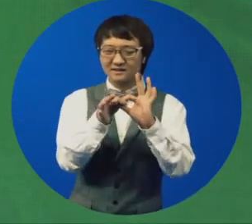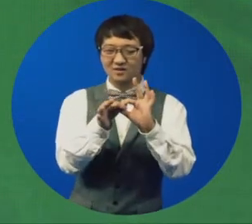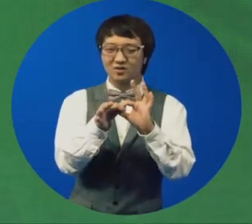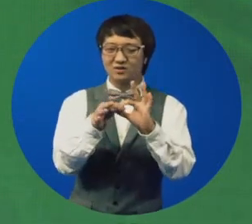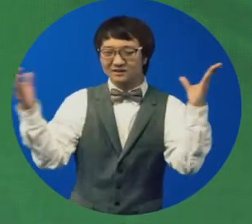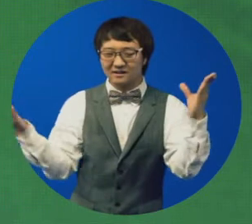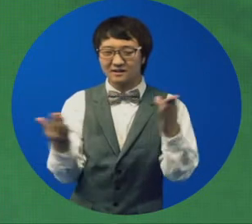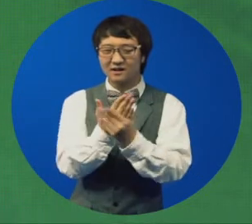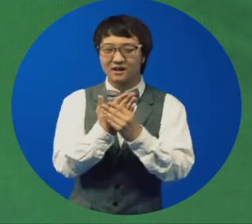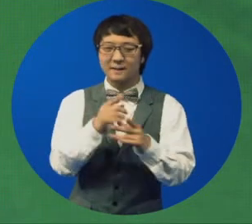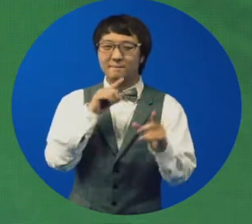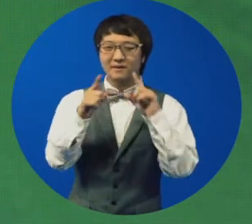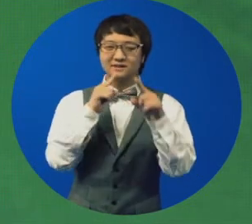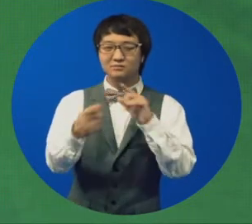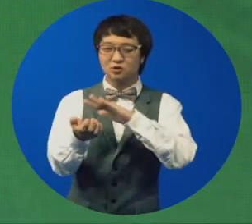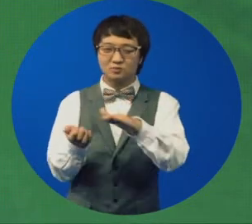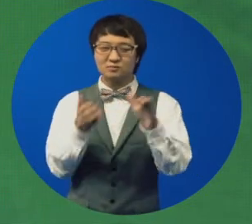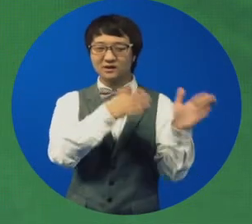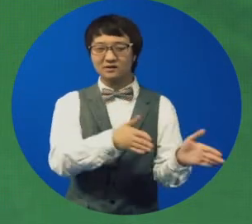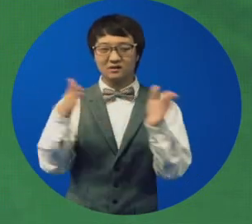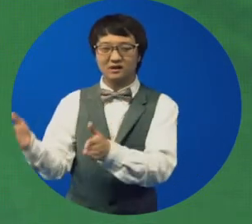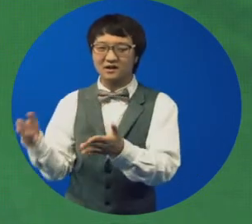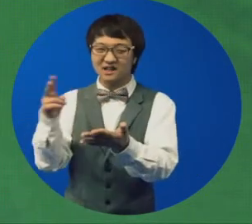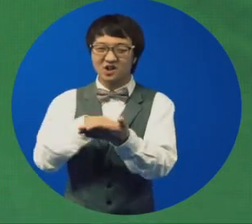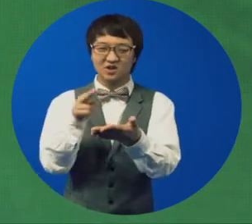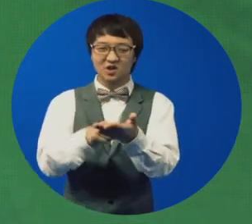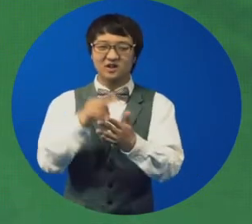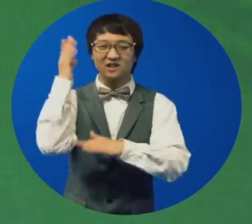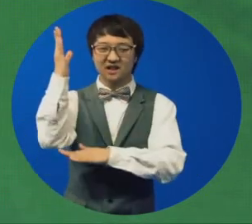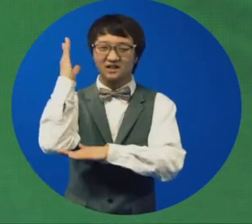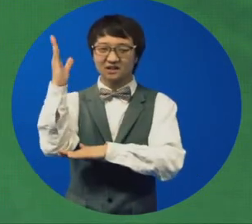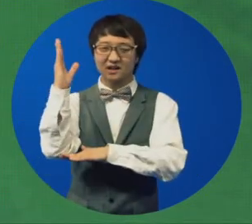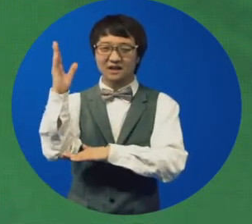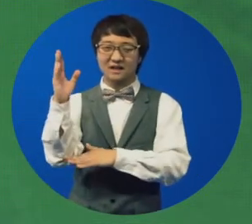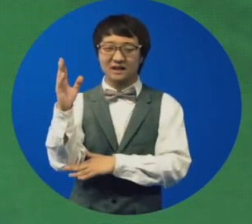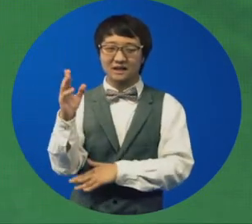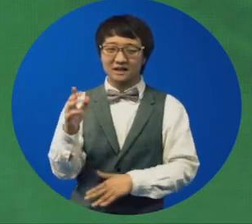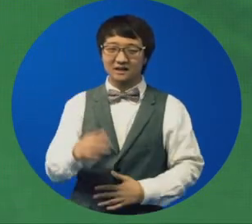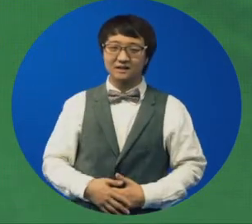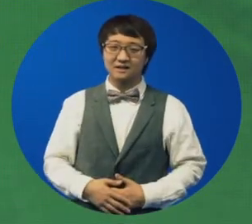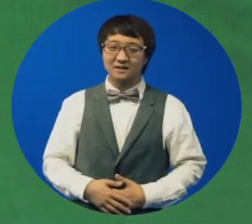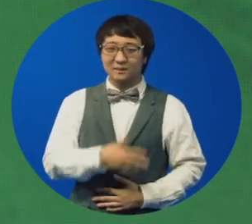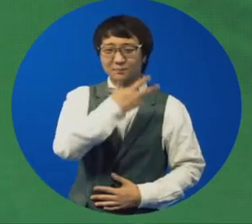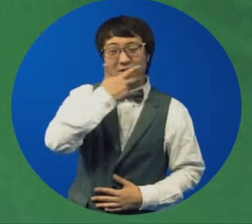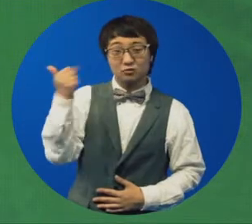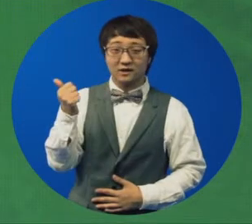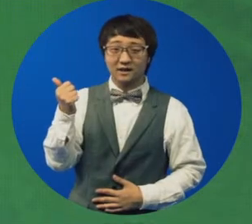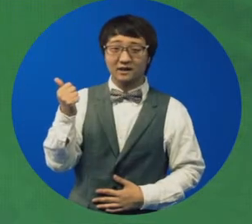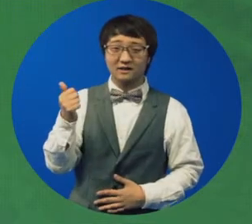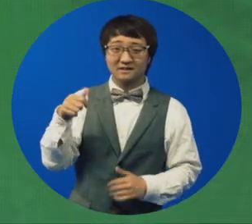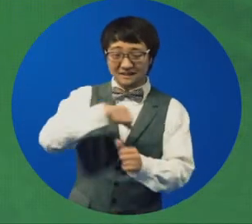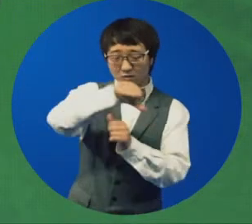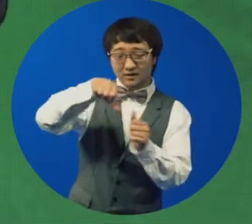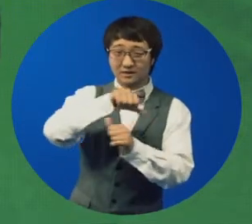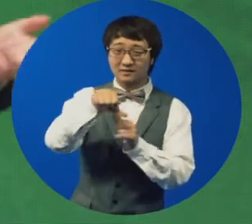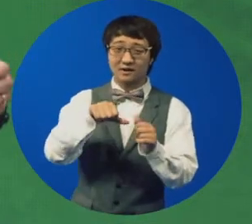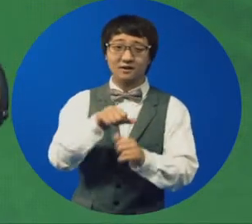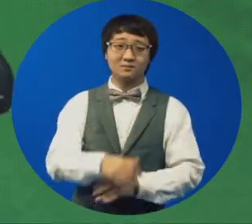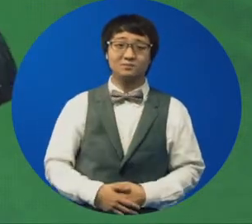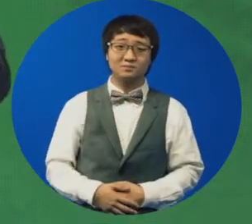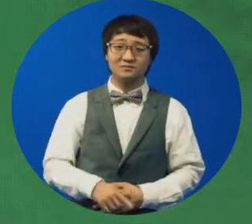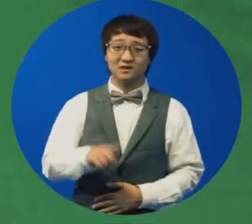제가 말씀을 준비하다 읽었던 이야기인데 이게 미국의 상황이라 여러분들에게 어떻게 이해가 될지 모르겠습니다. 근데